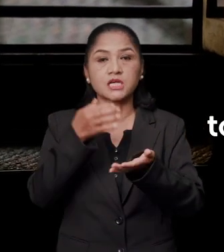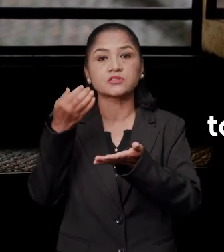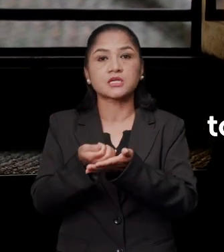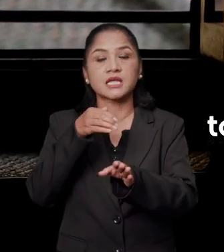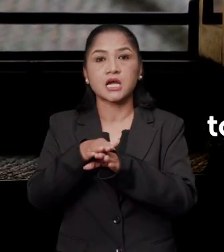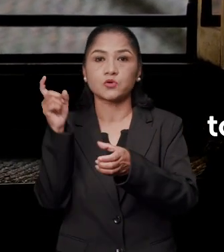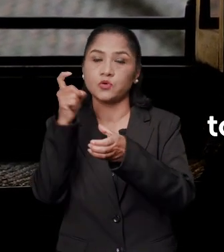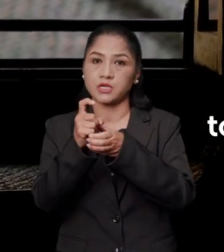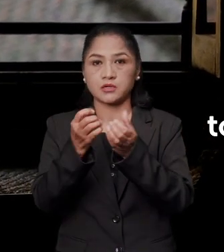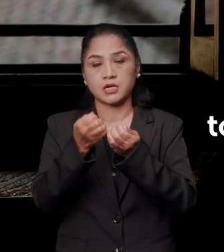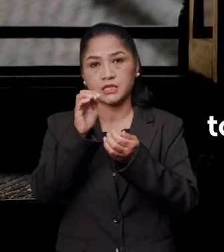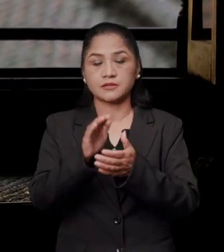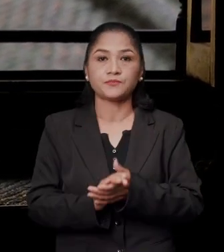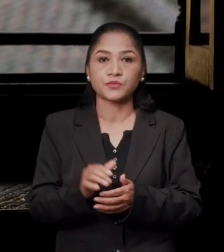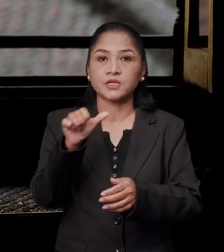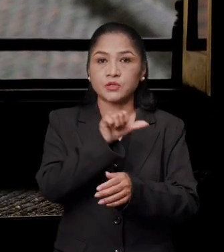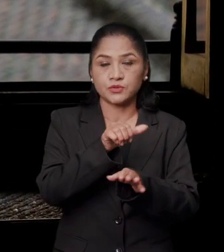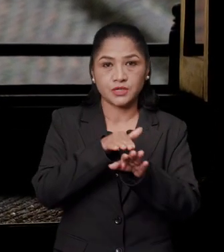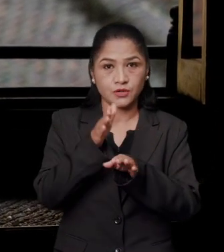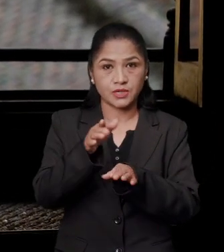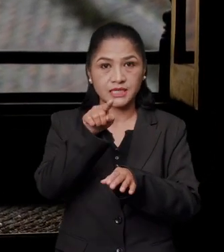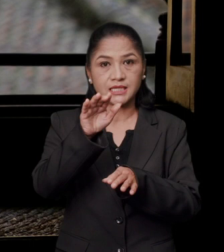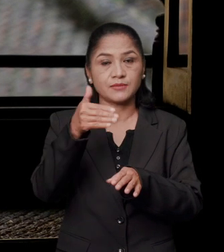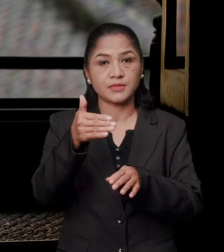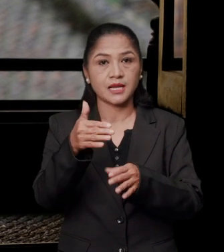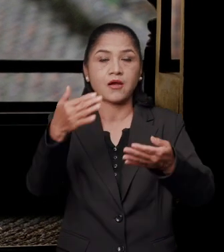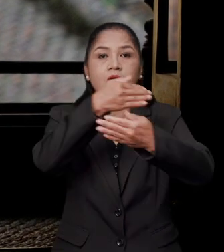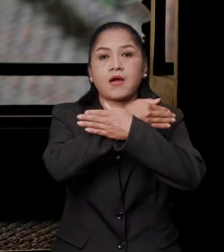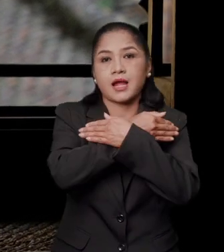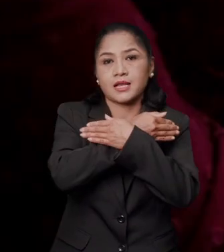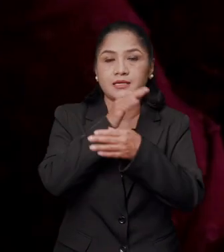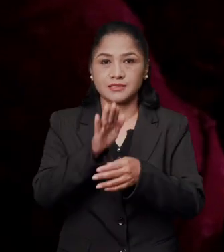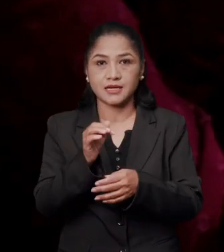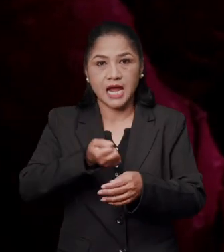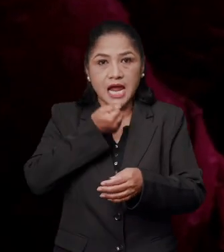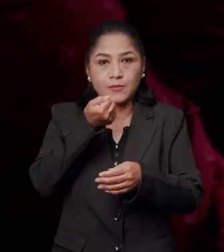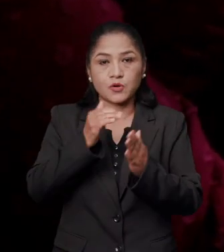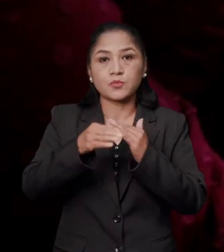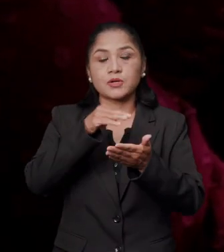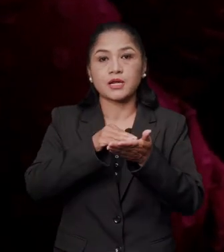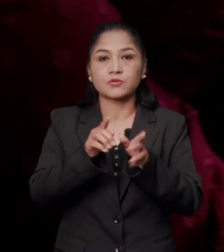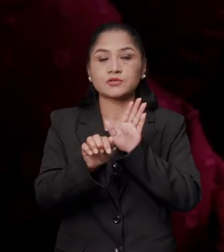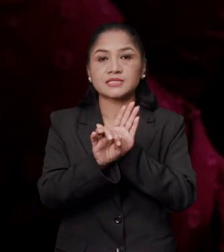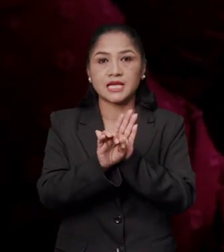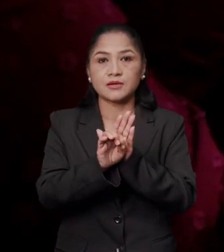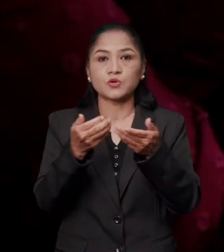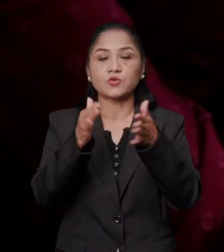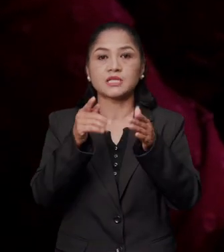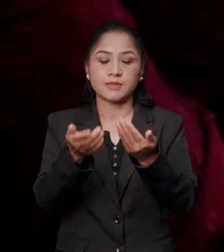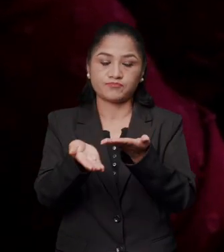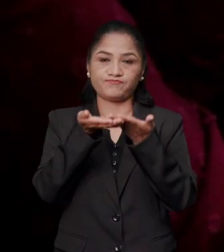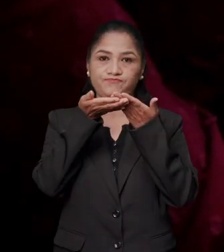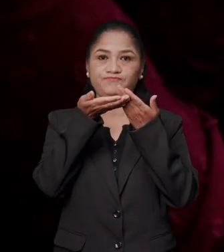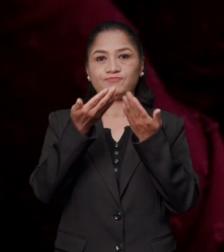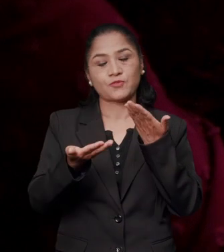गर्ने संस्थाहरू गठन गर्नेछन्। उनीहरूले तिमीलाई अँगाल्नेछन् र आफ्नो परिवारको सामु खुल्न